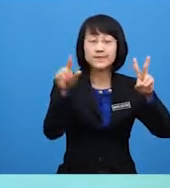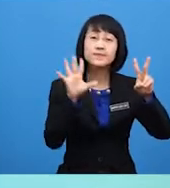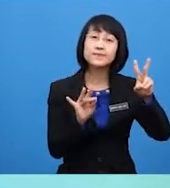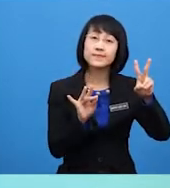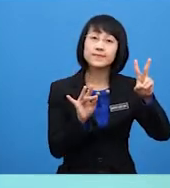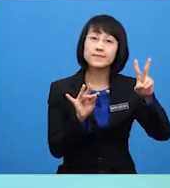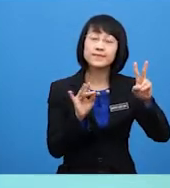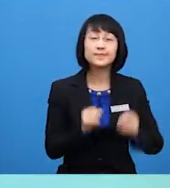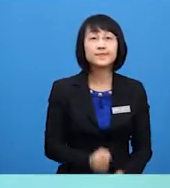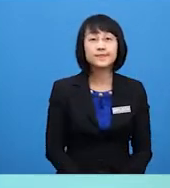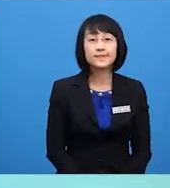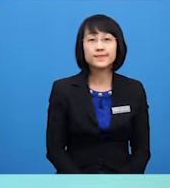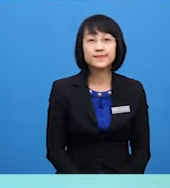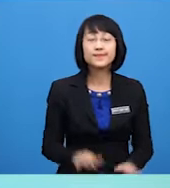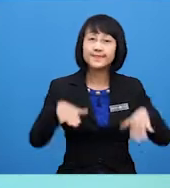2/5/8.